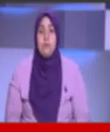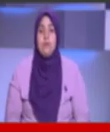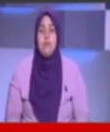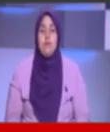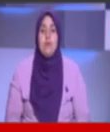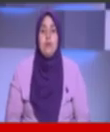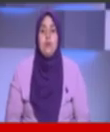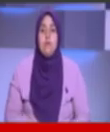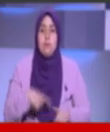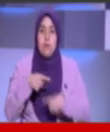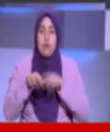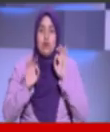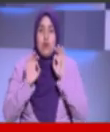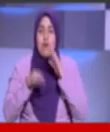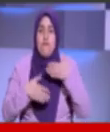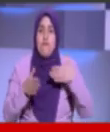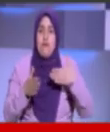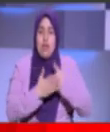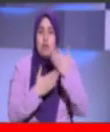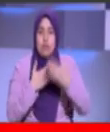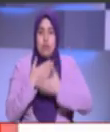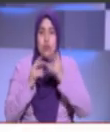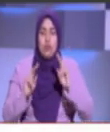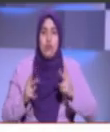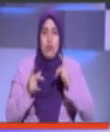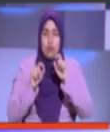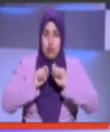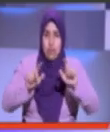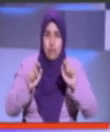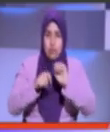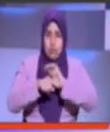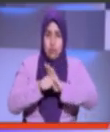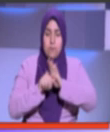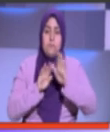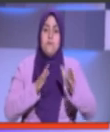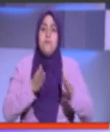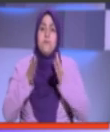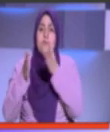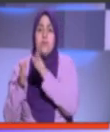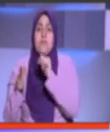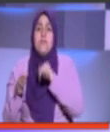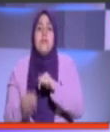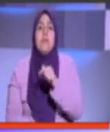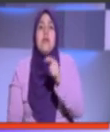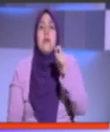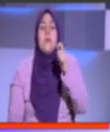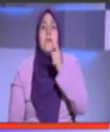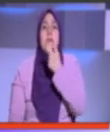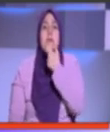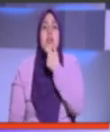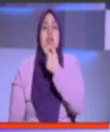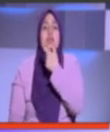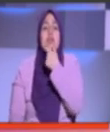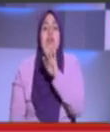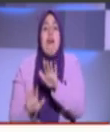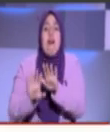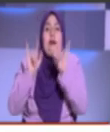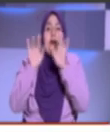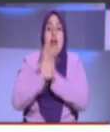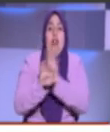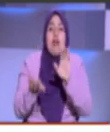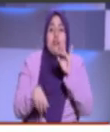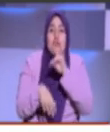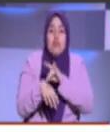مازلنا في آخر مستجدات تطورات انتشار فيروس كورونا. بالانتقال إلى بريطانيا، غادر رئيس الوزراء البريطاني بوريس جونسون